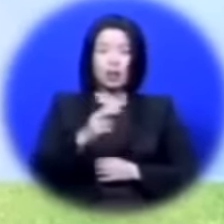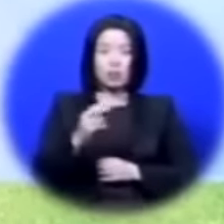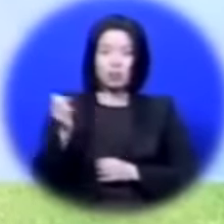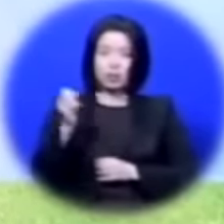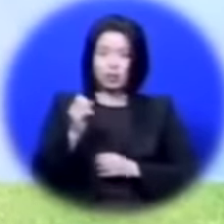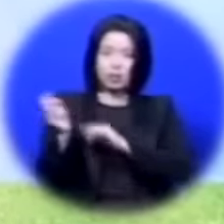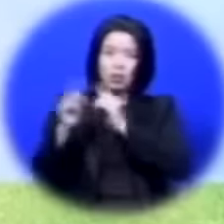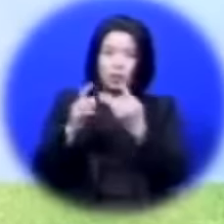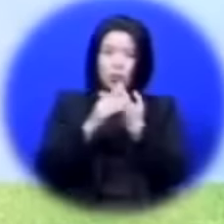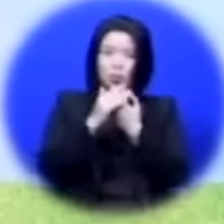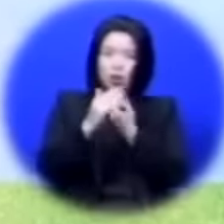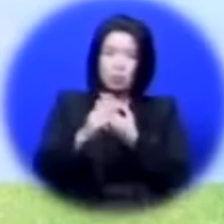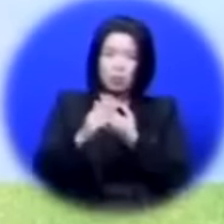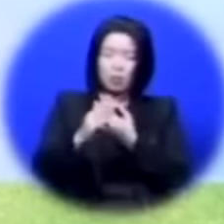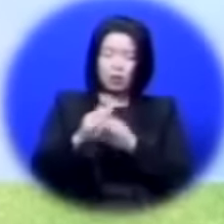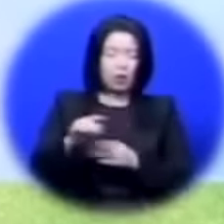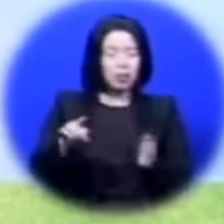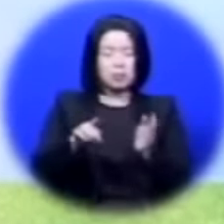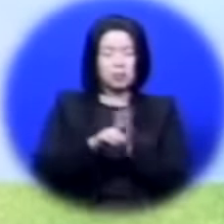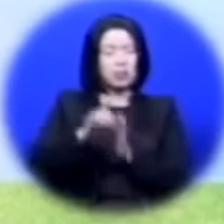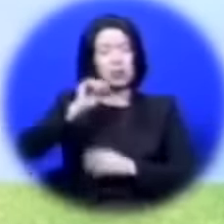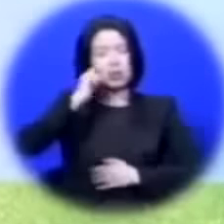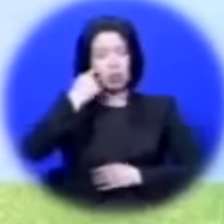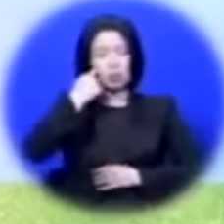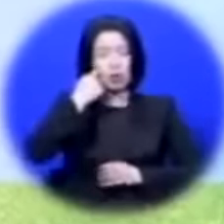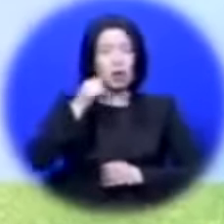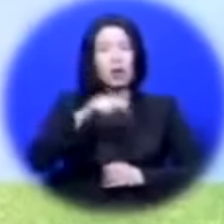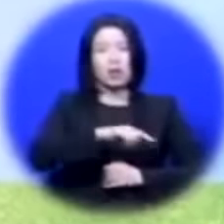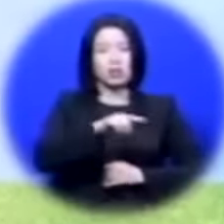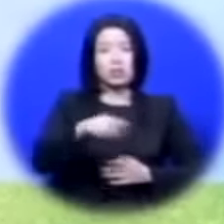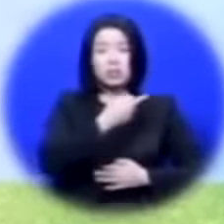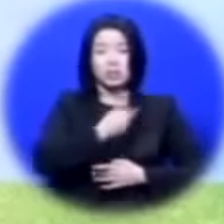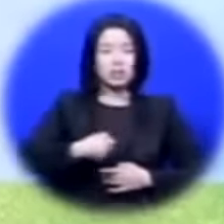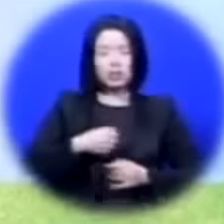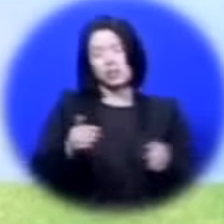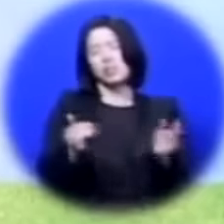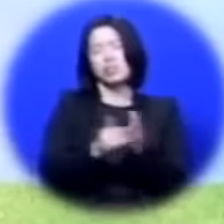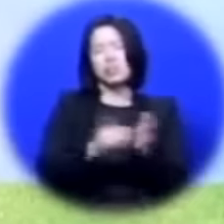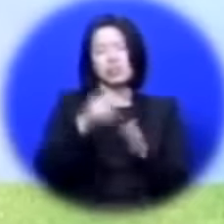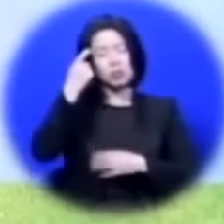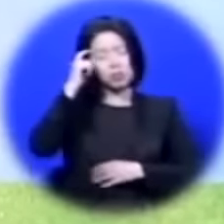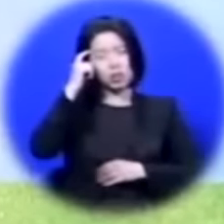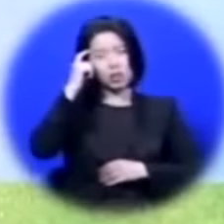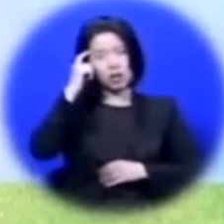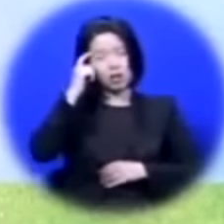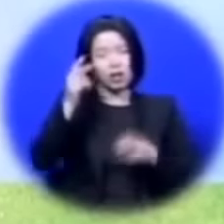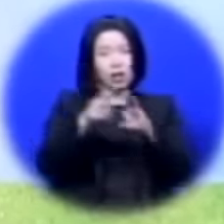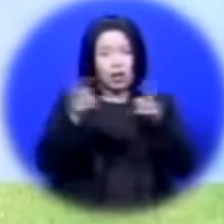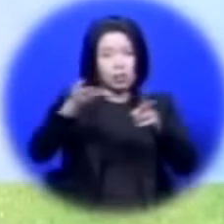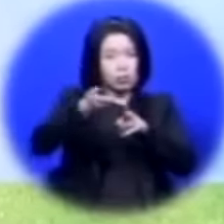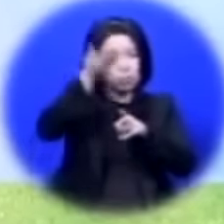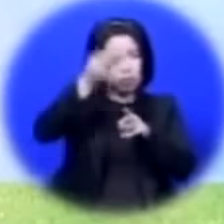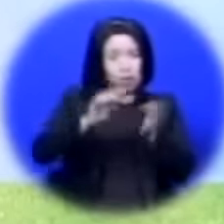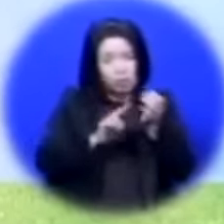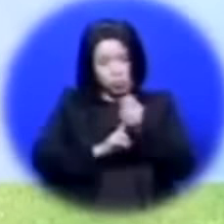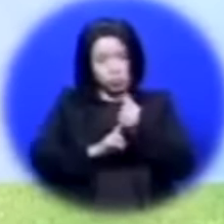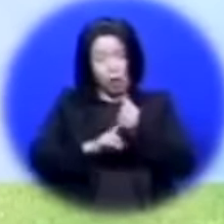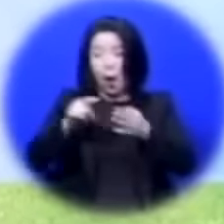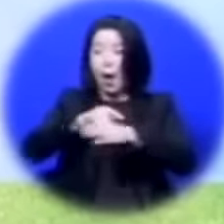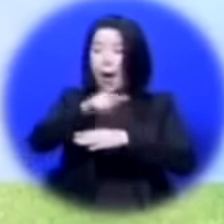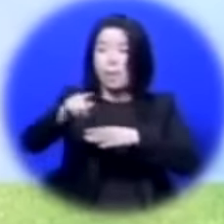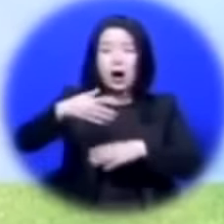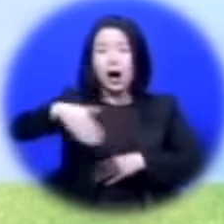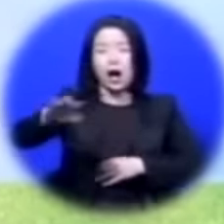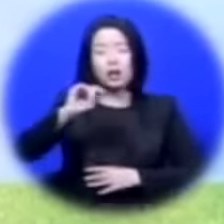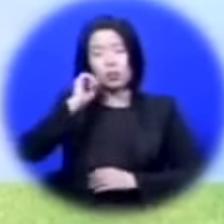다시 회복될 거라고 믿어질 수가 않았어요 그들은 끝났습니다 이제는 다락방에 숨어 가지고 바깥 입도 할